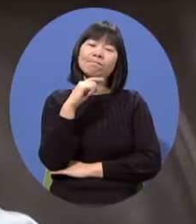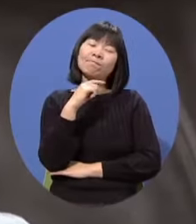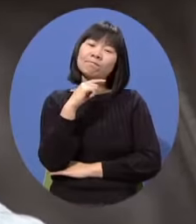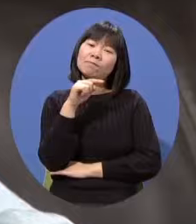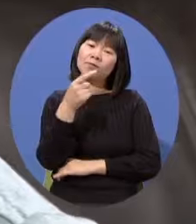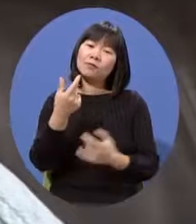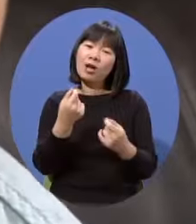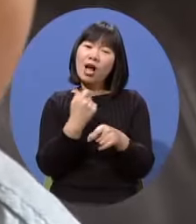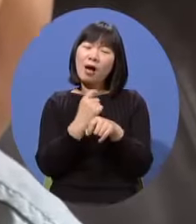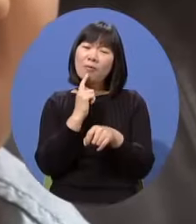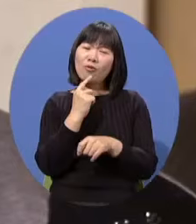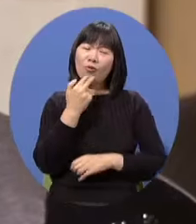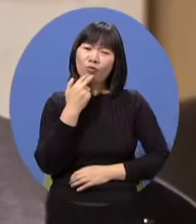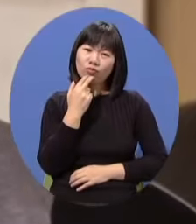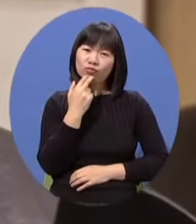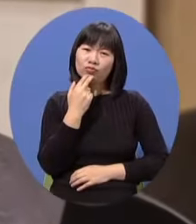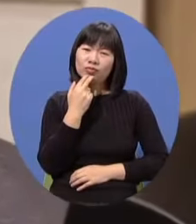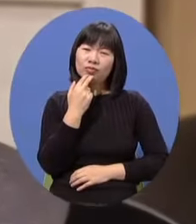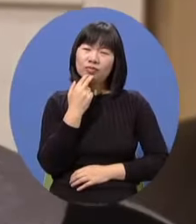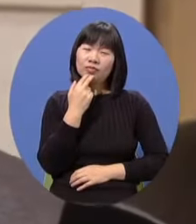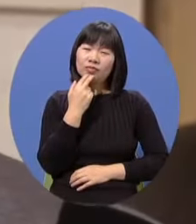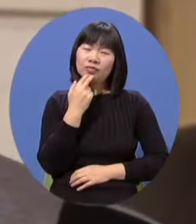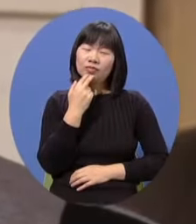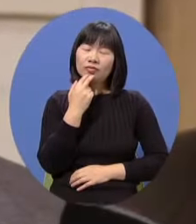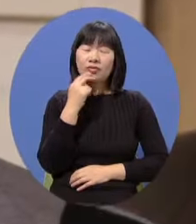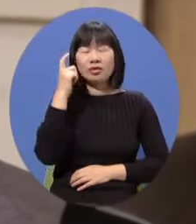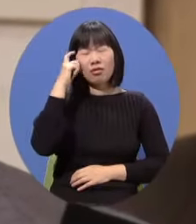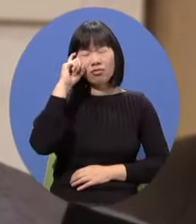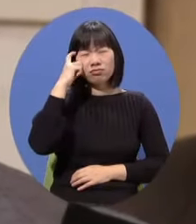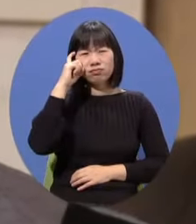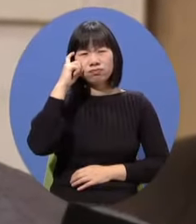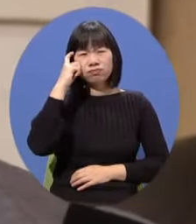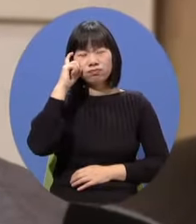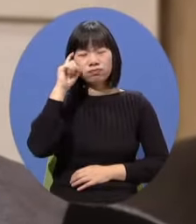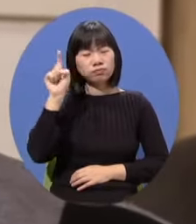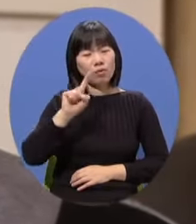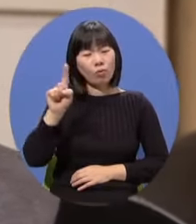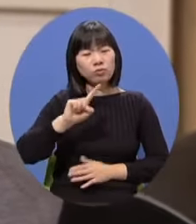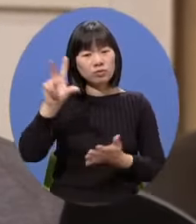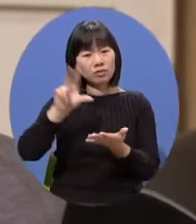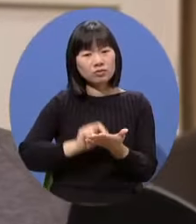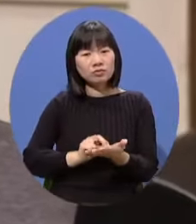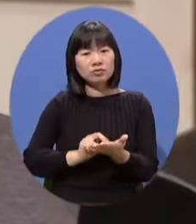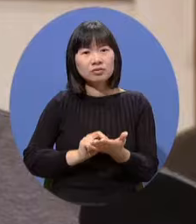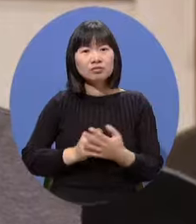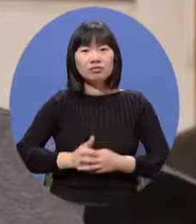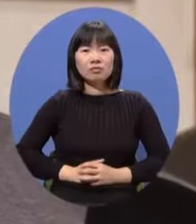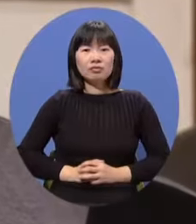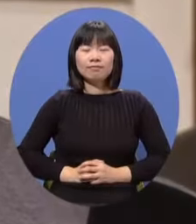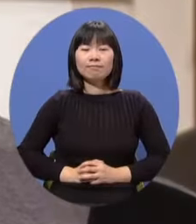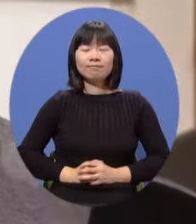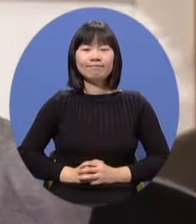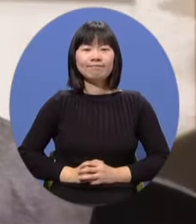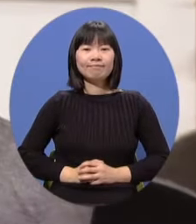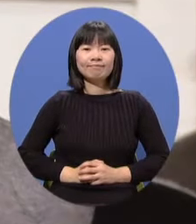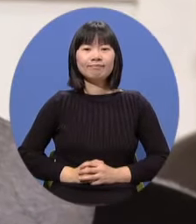왜 이렇게 할 말이 없지? 하라는 대로 했는데 뭐가 문제인 거야?